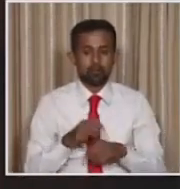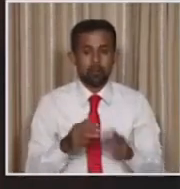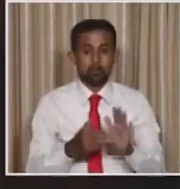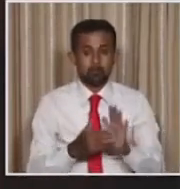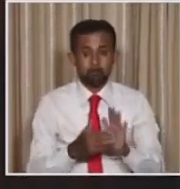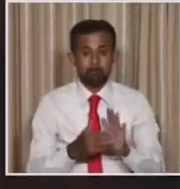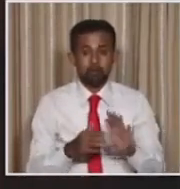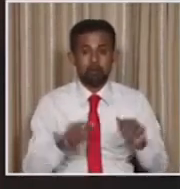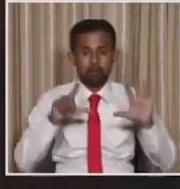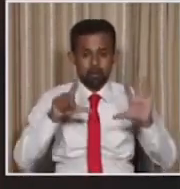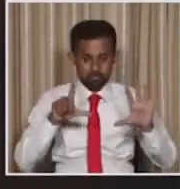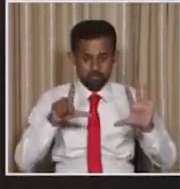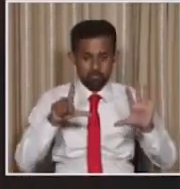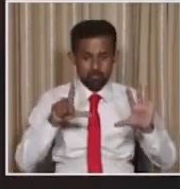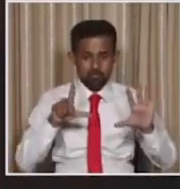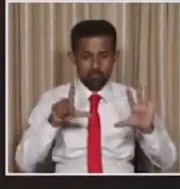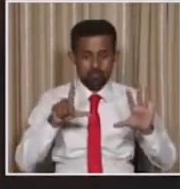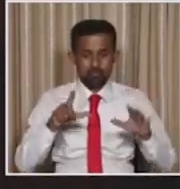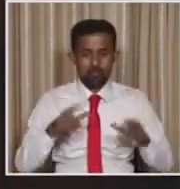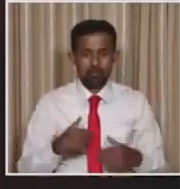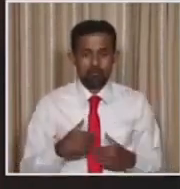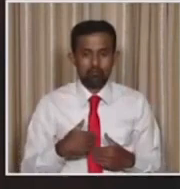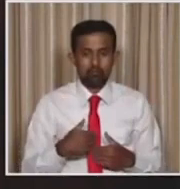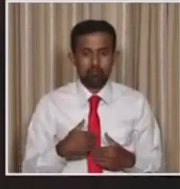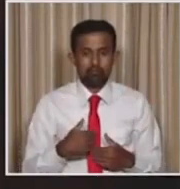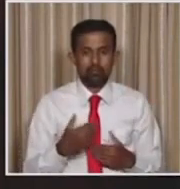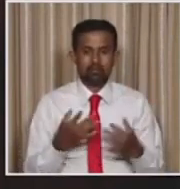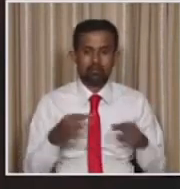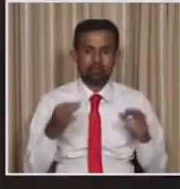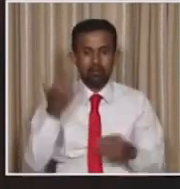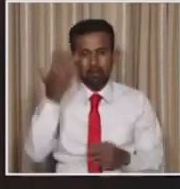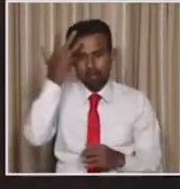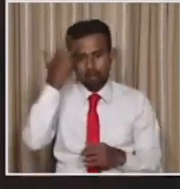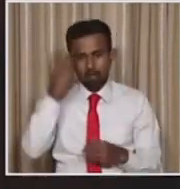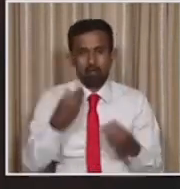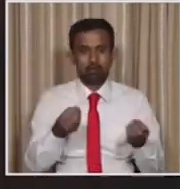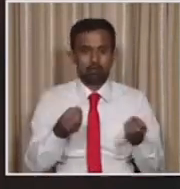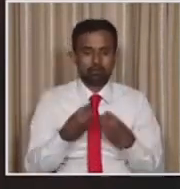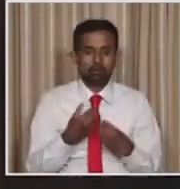7ට අපිට නිකන් හාල් දෙන්න පුළුවන්කම තිබුණා.